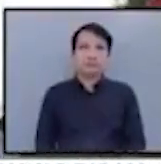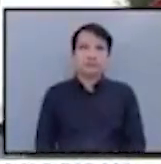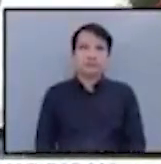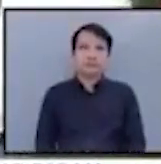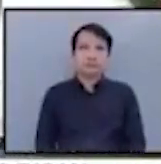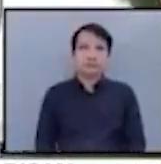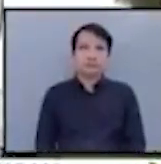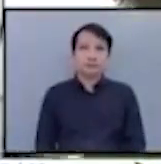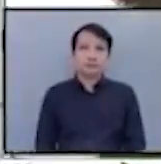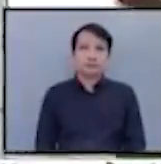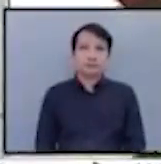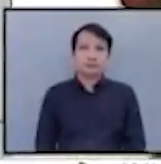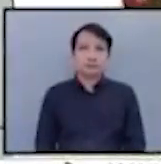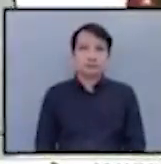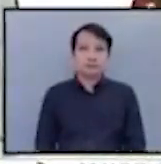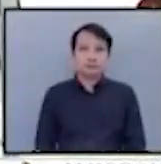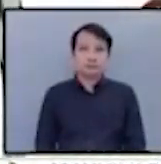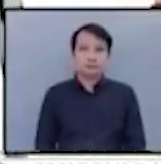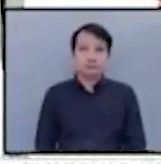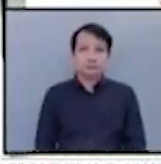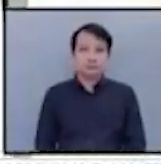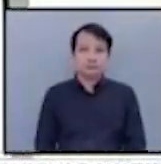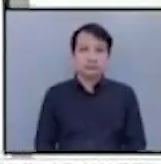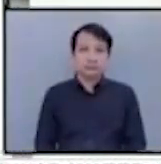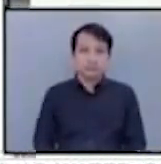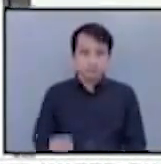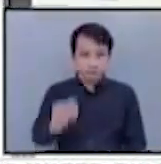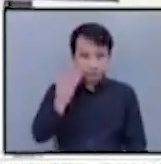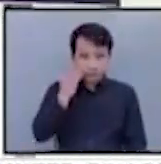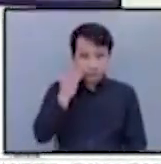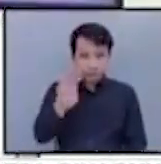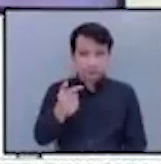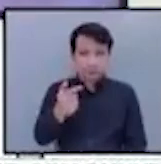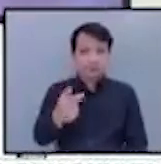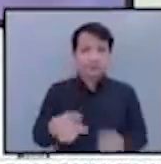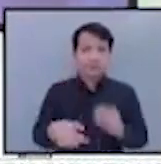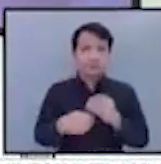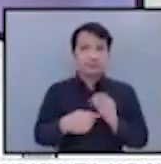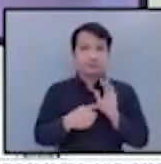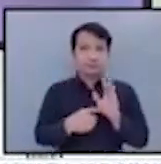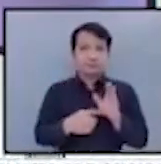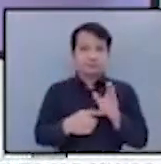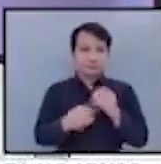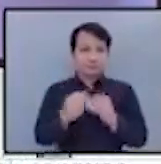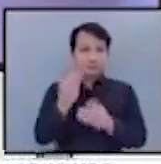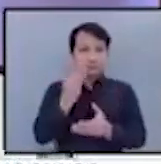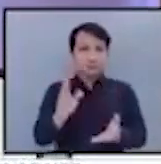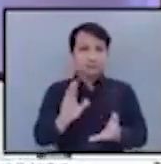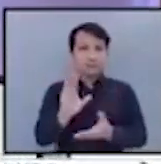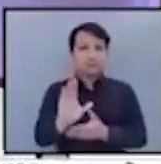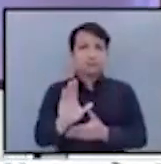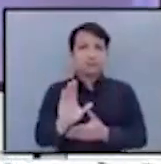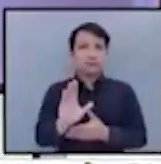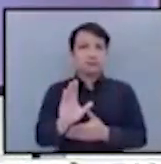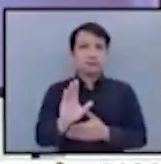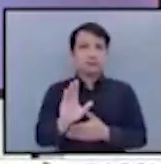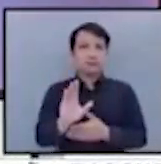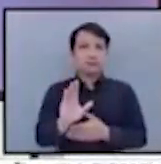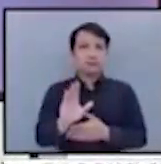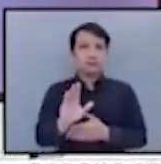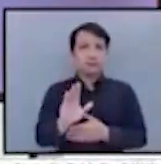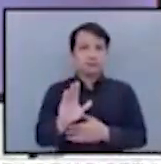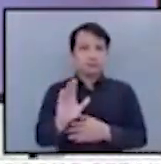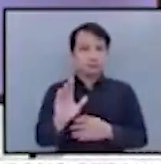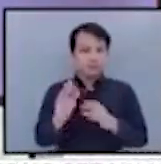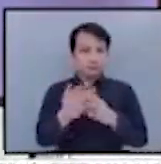Nanindigan si Solicitor General Minardo Guevara na gagawin ng Pilipinas ang lahat ng hakbang para ipagtanggol ang bansa hinggil sa